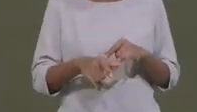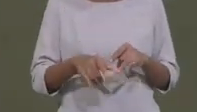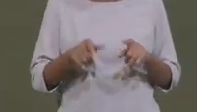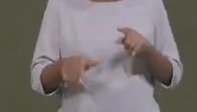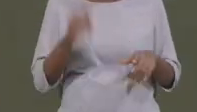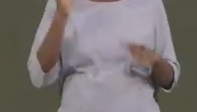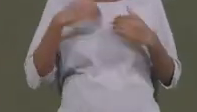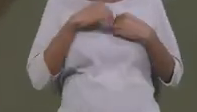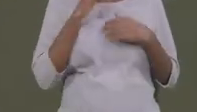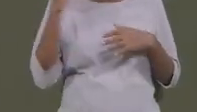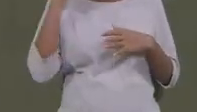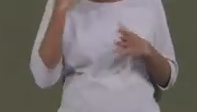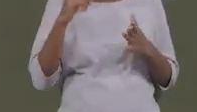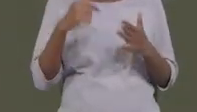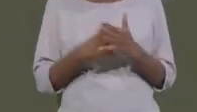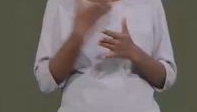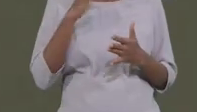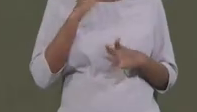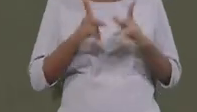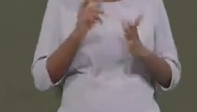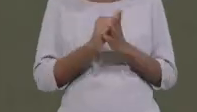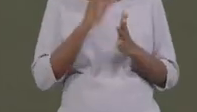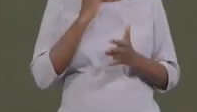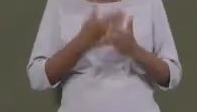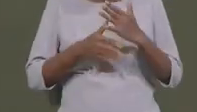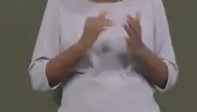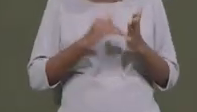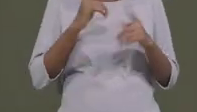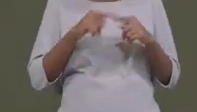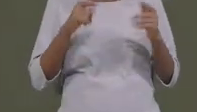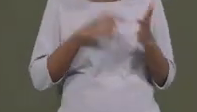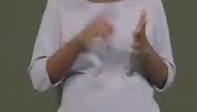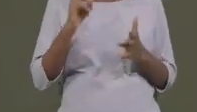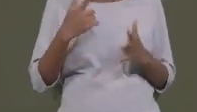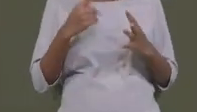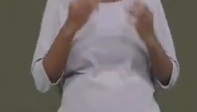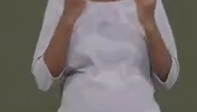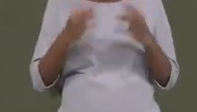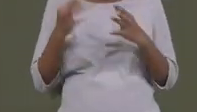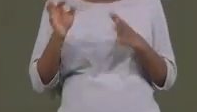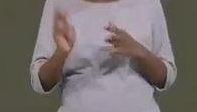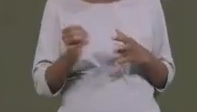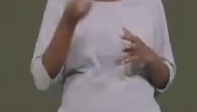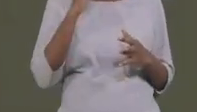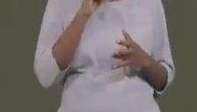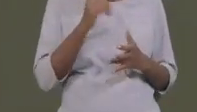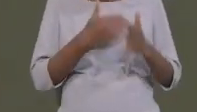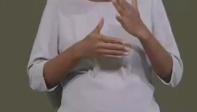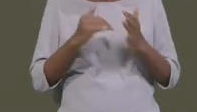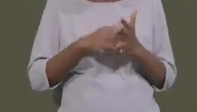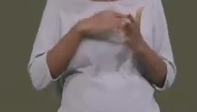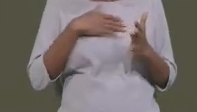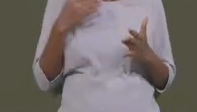lépreux. Ils n'avaient pas l'évangile. Il y avait des gens qui étaient nés de nouveau. Mais la majorité d'entre eux n'étaient pas